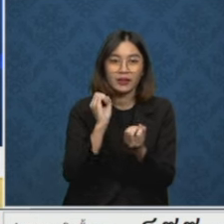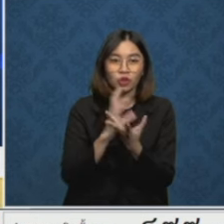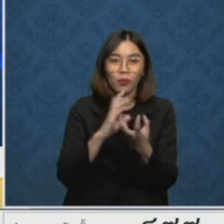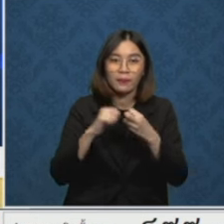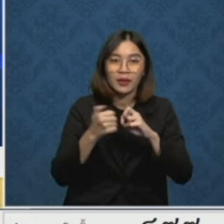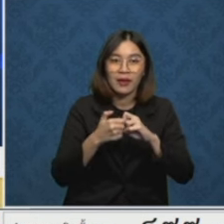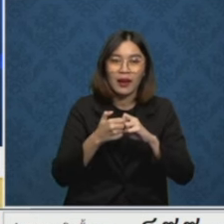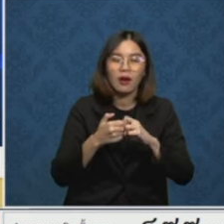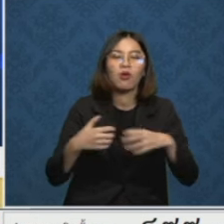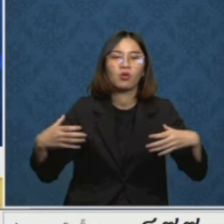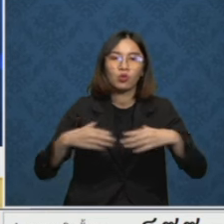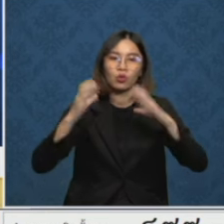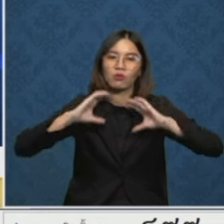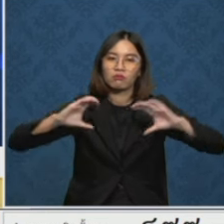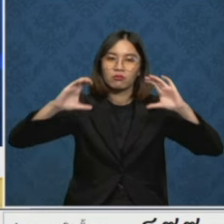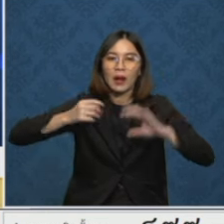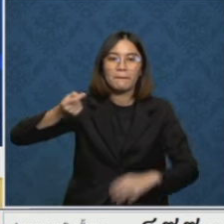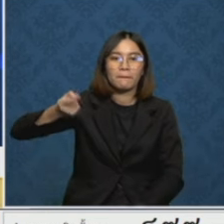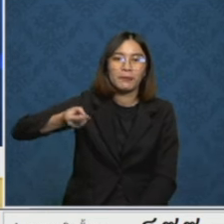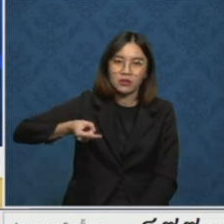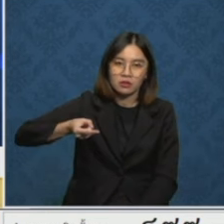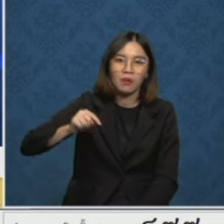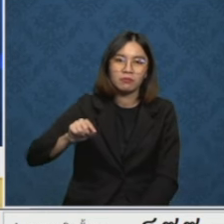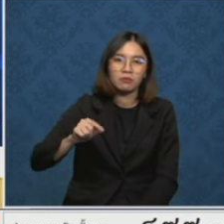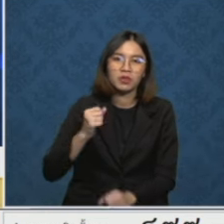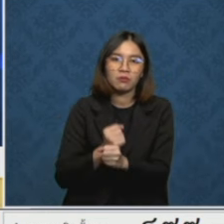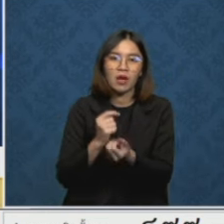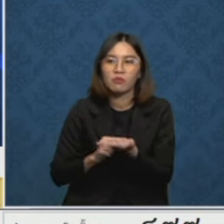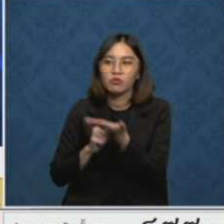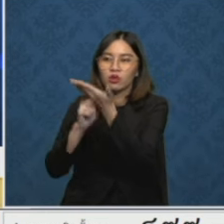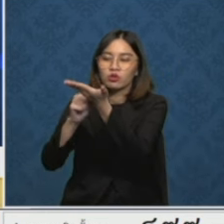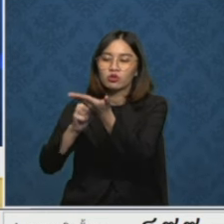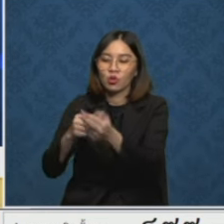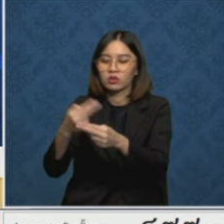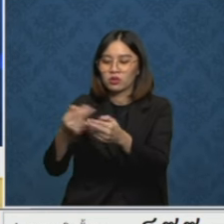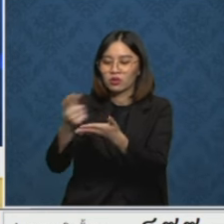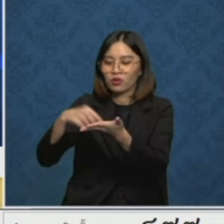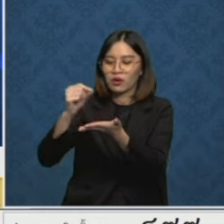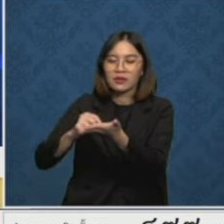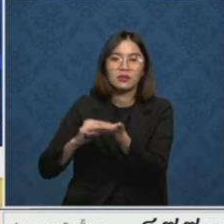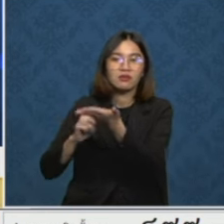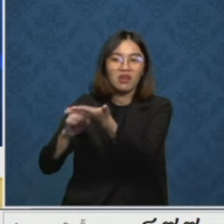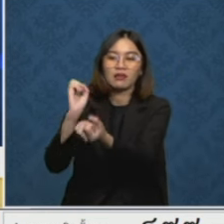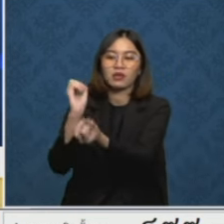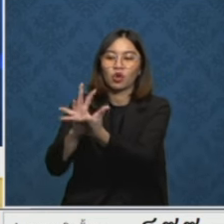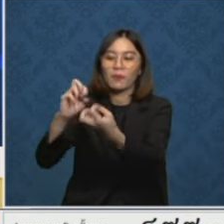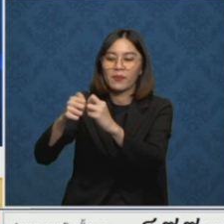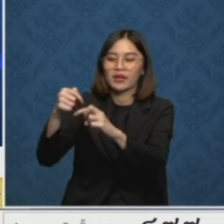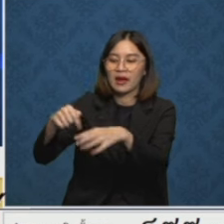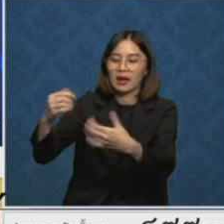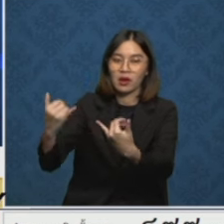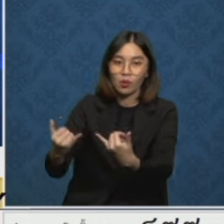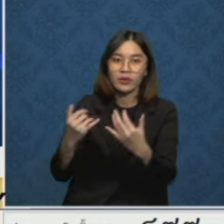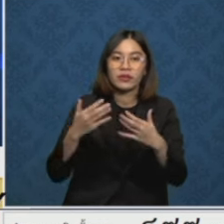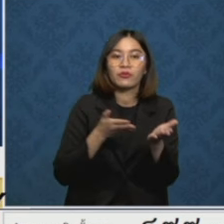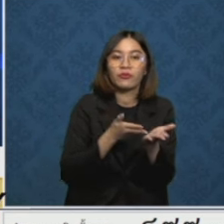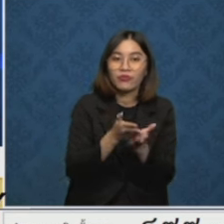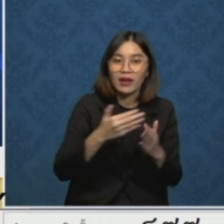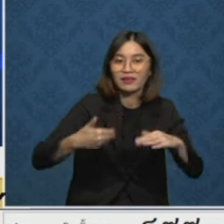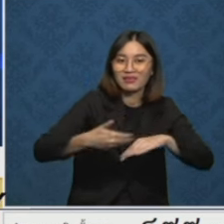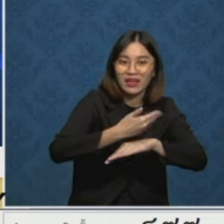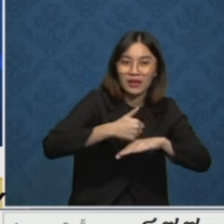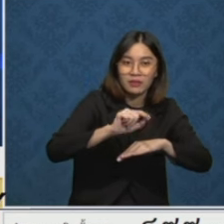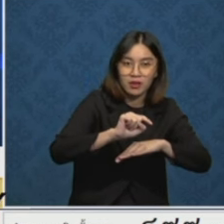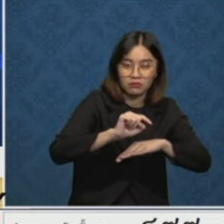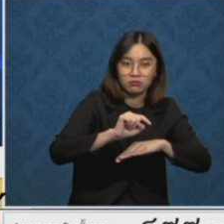ก็คือข้าราชการประจำตัวเล็กตัวน้อยที่เป็นคนชงเรื่องที่เป็นคนเซ็นเรื่องต่างๆเนี่ยโดยที่ณวันนี้ฝ่ายกฎหมายฝ่ายการเมื